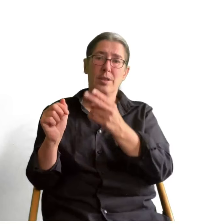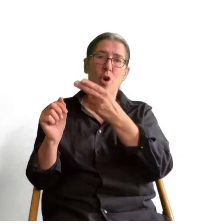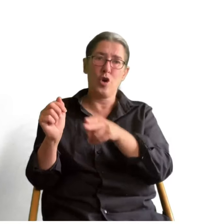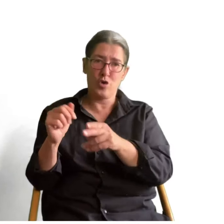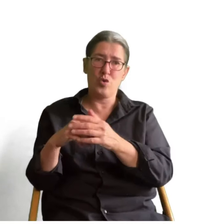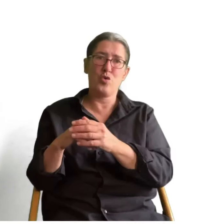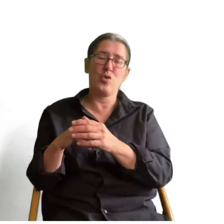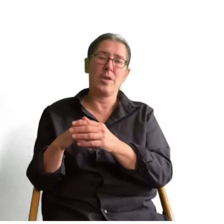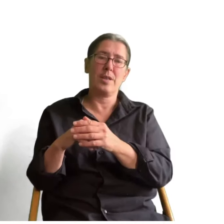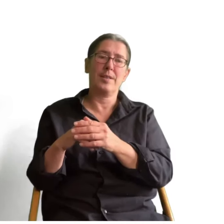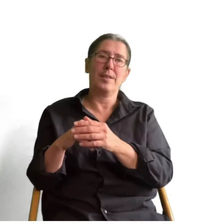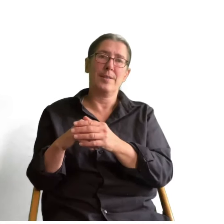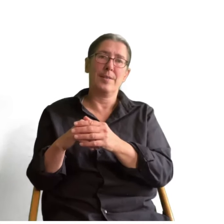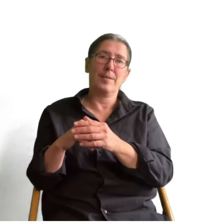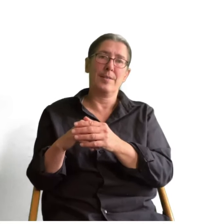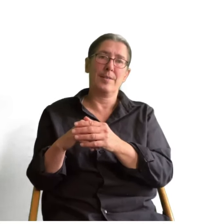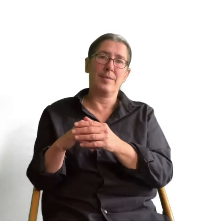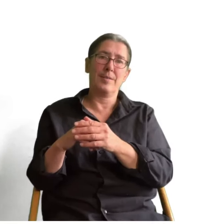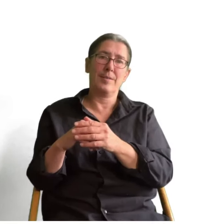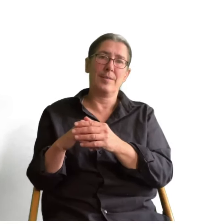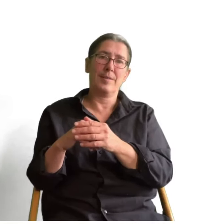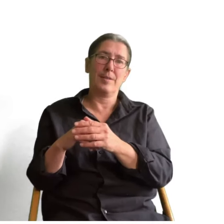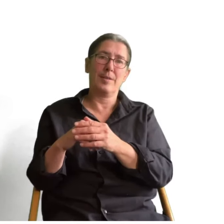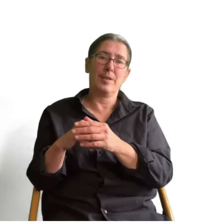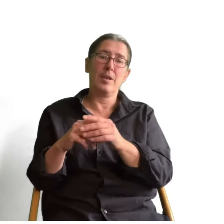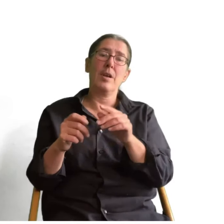Einhundertstel Euro wären